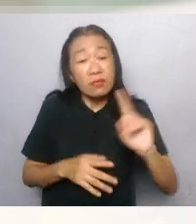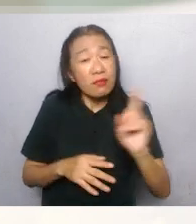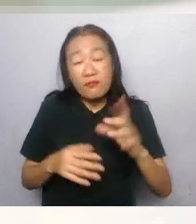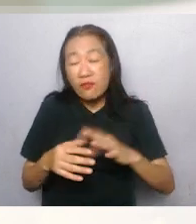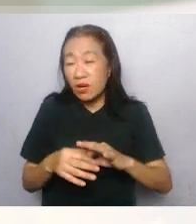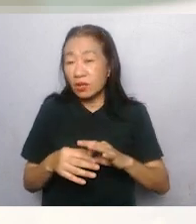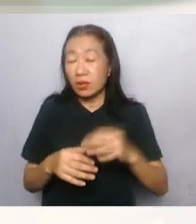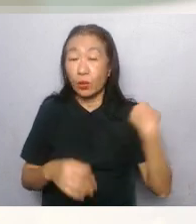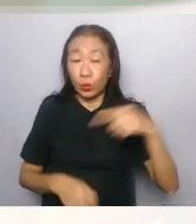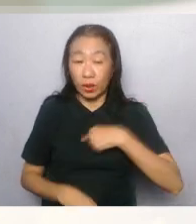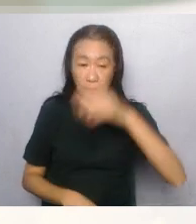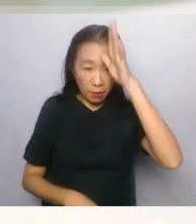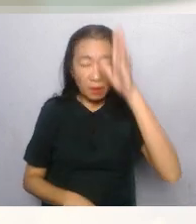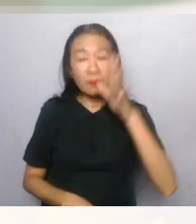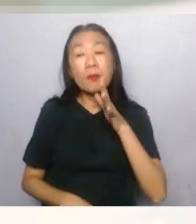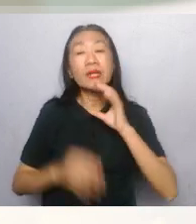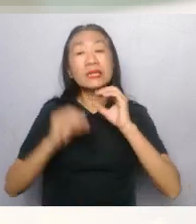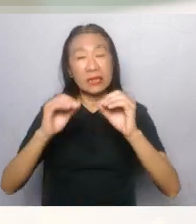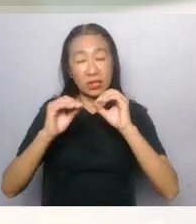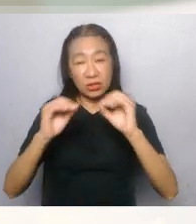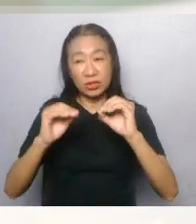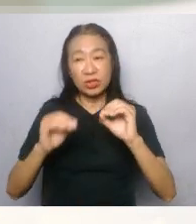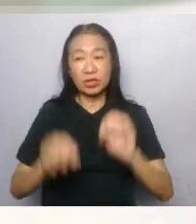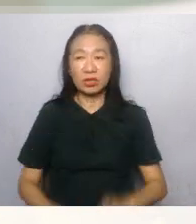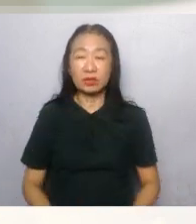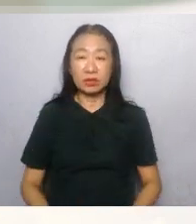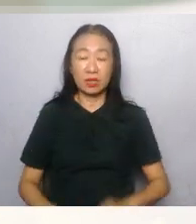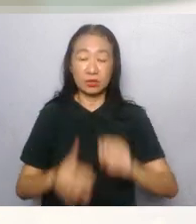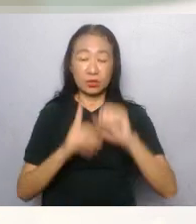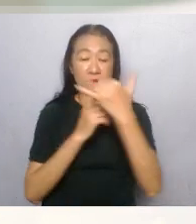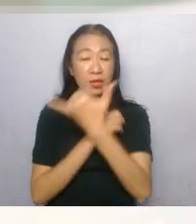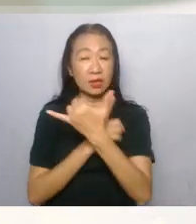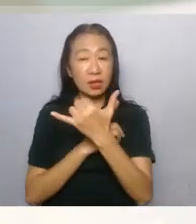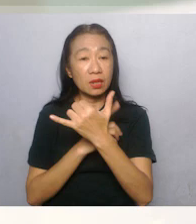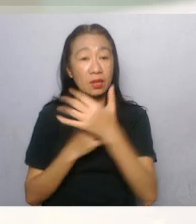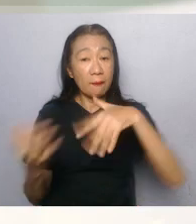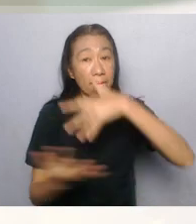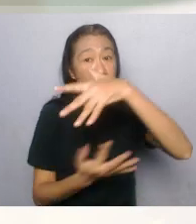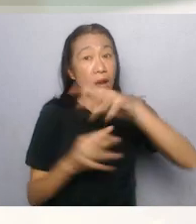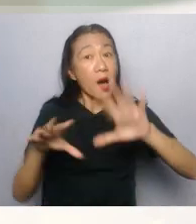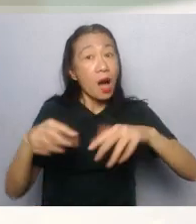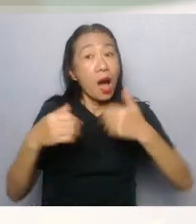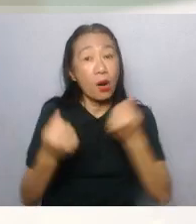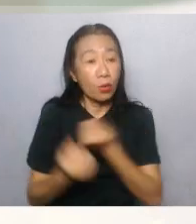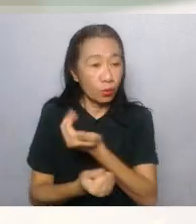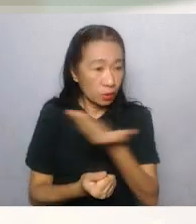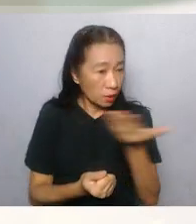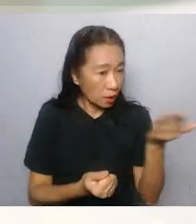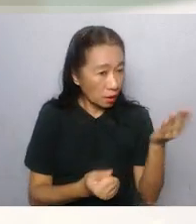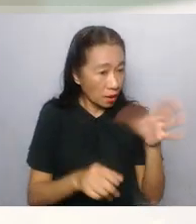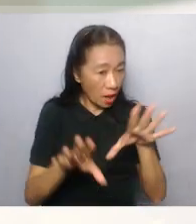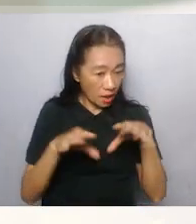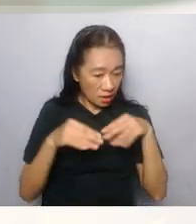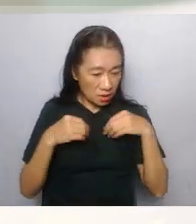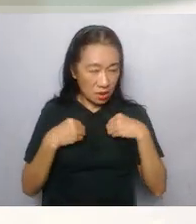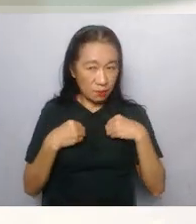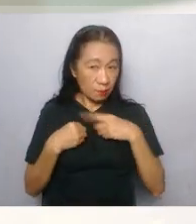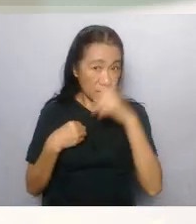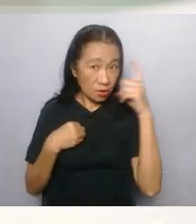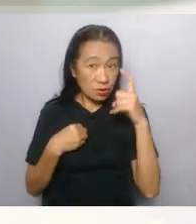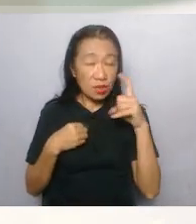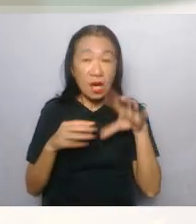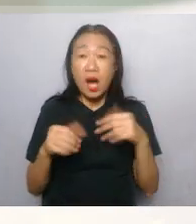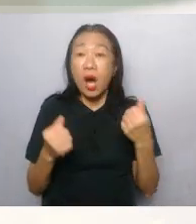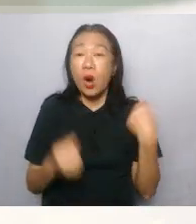So, tayong dapat mga magulang magturo sa mga sa lipunan kung paano natin sila